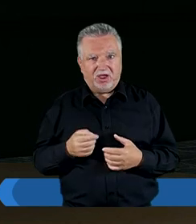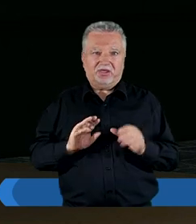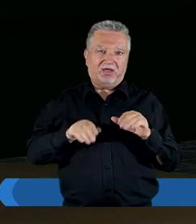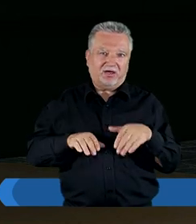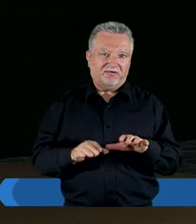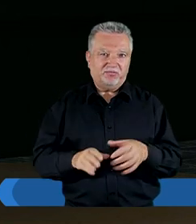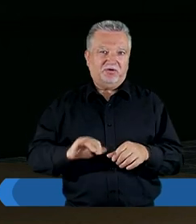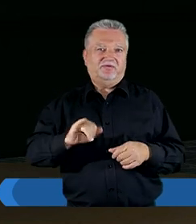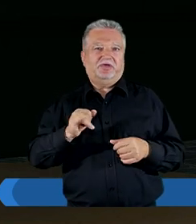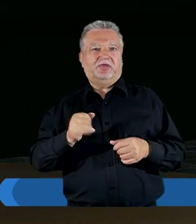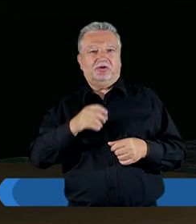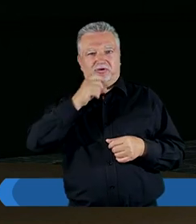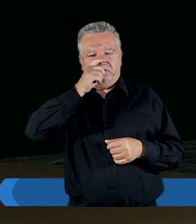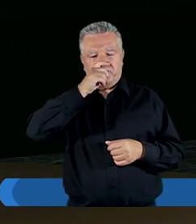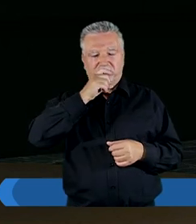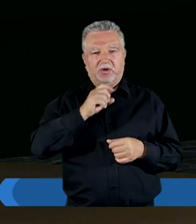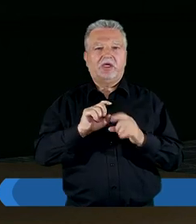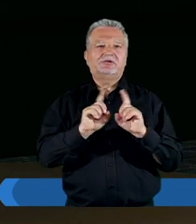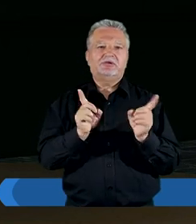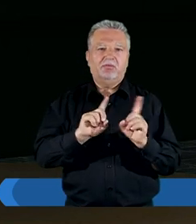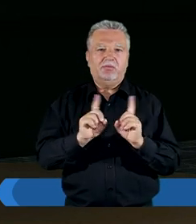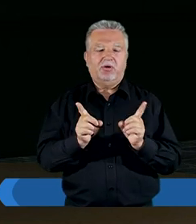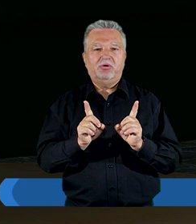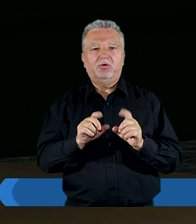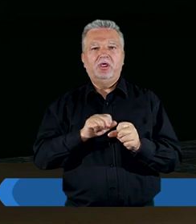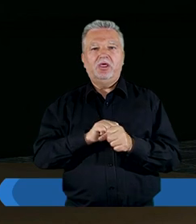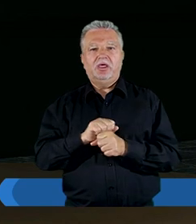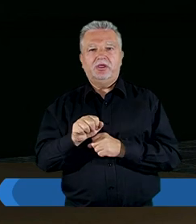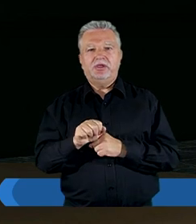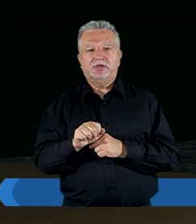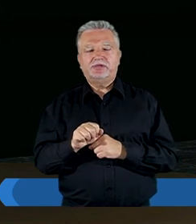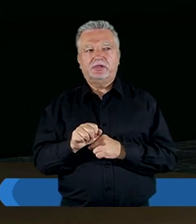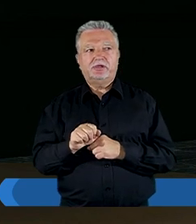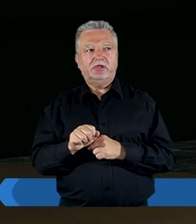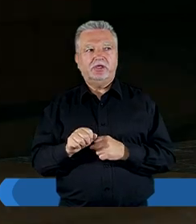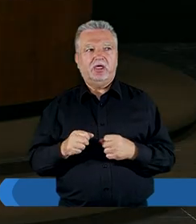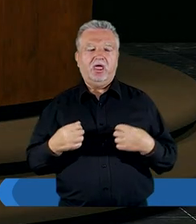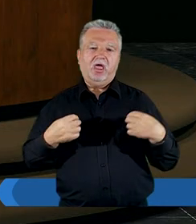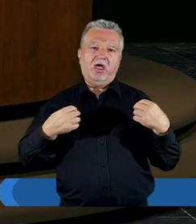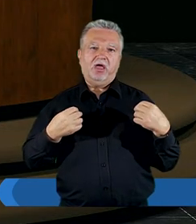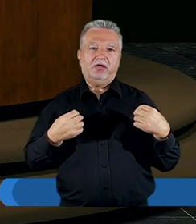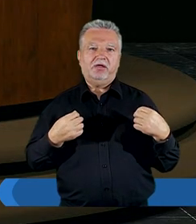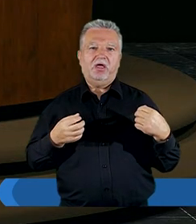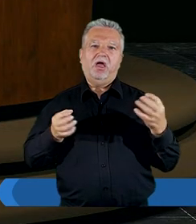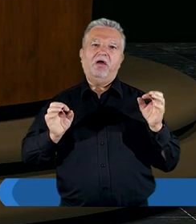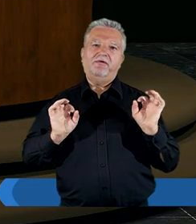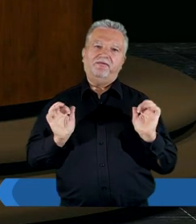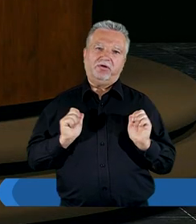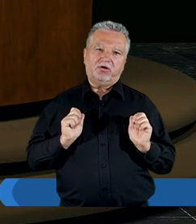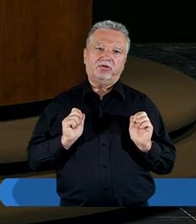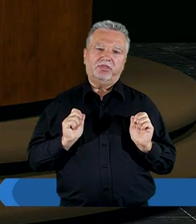wpływ jakiegoś tam zła, symbol zła, jest bardzo, bardzo wygodne, bo no, najlepiej